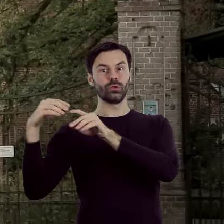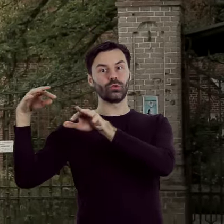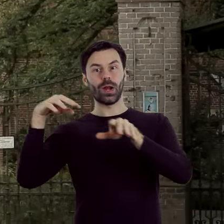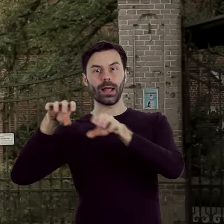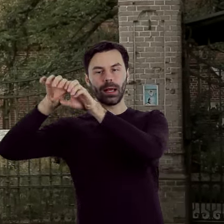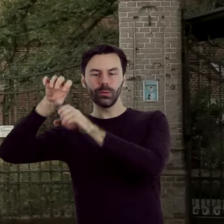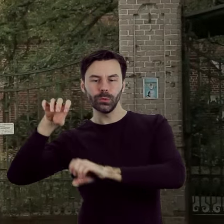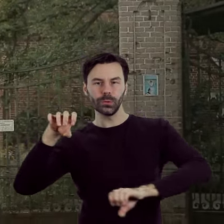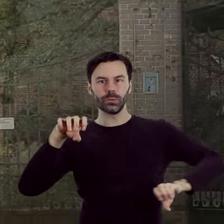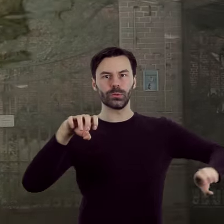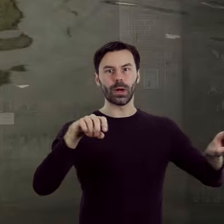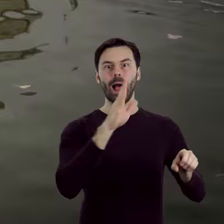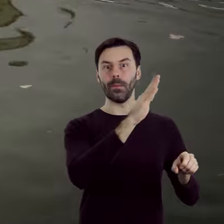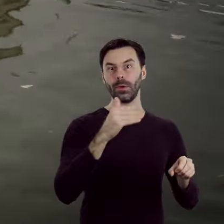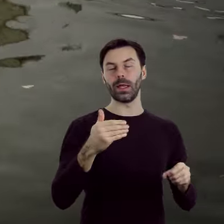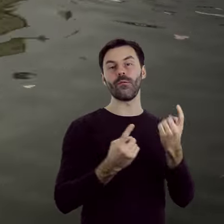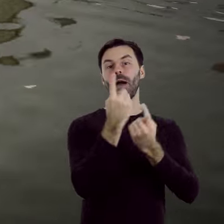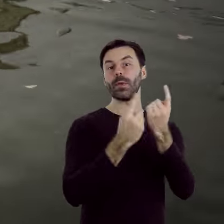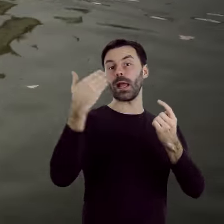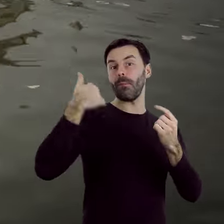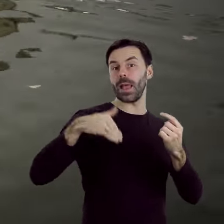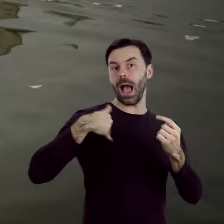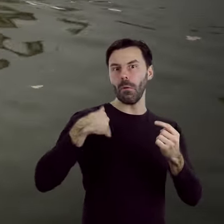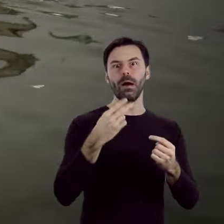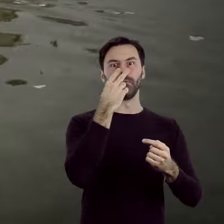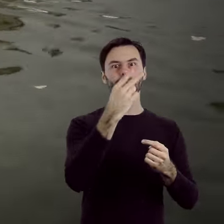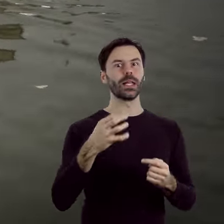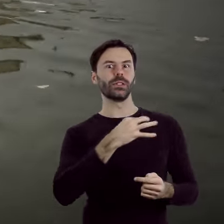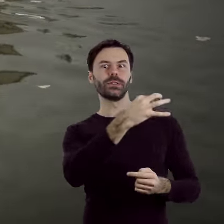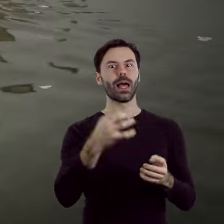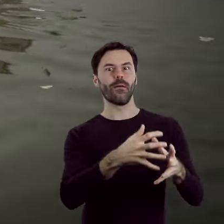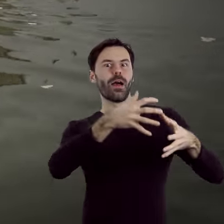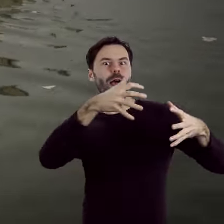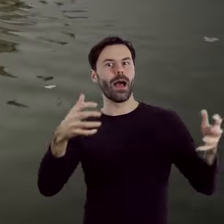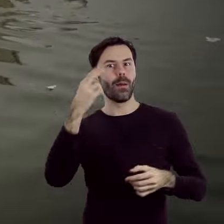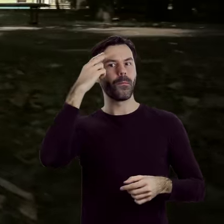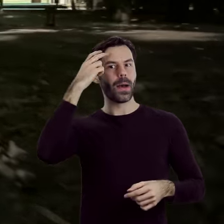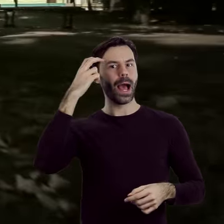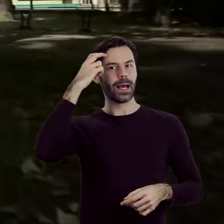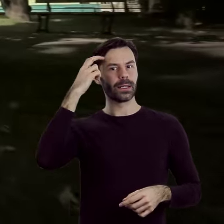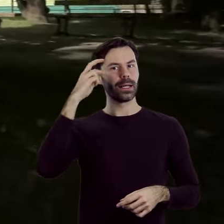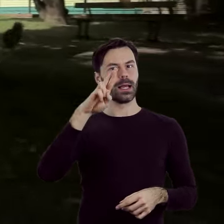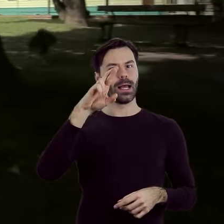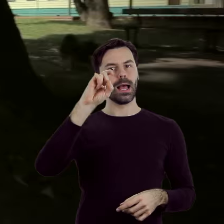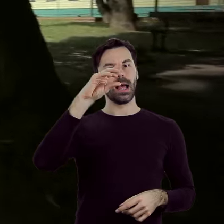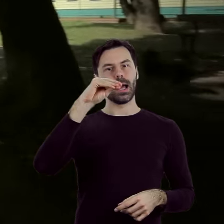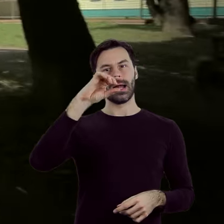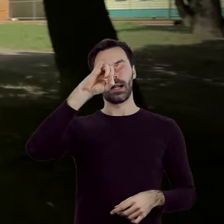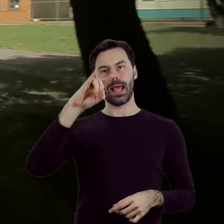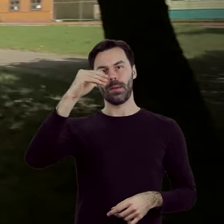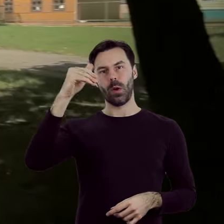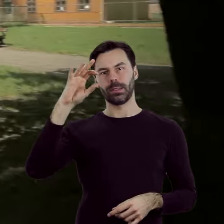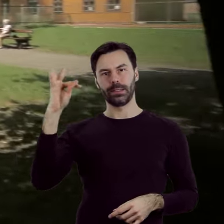podziemnym kanale. I dopiero przy białej fabryce Gajera można doświadczyć walorów stawu w parku Reymonta.